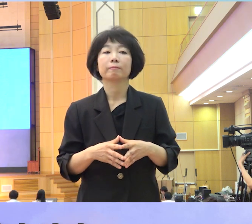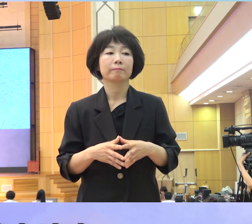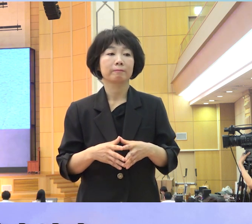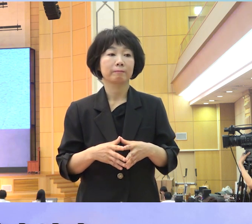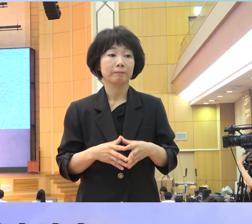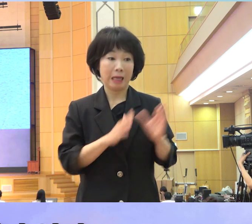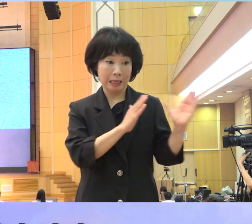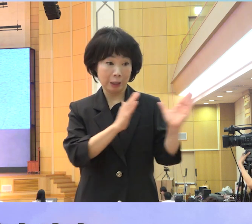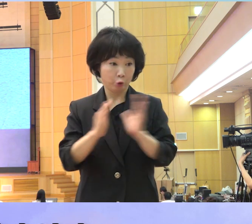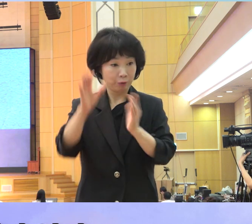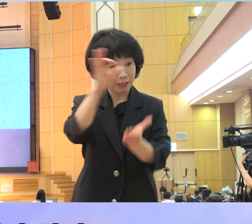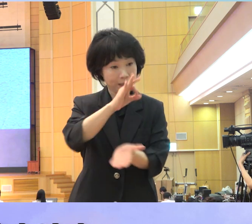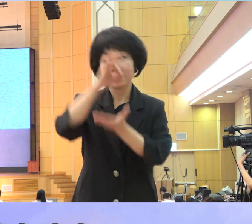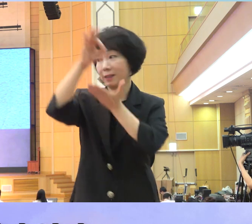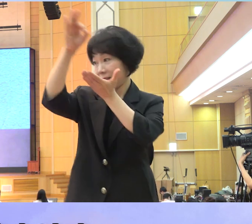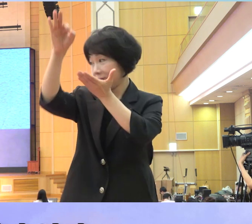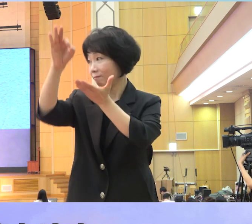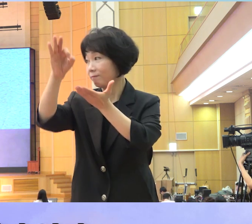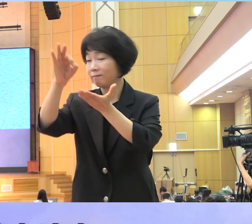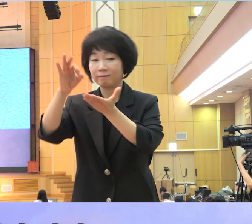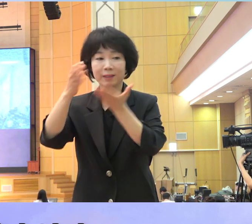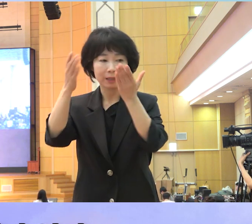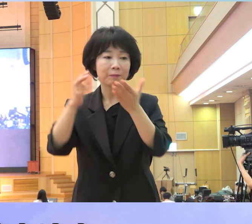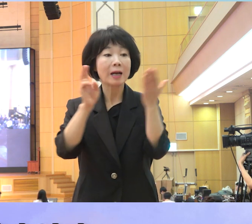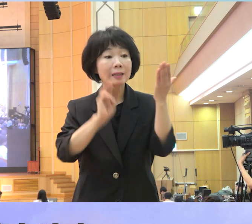준비한 대로 예물 드리는 시간 갖도록 하겠습니다.